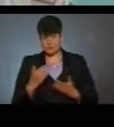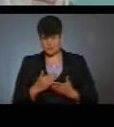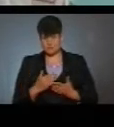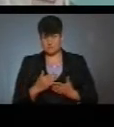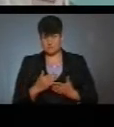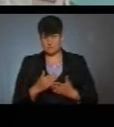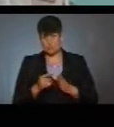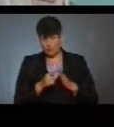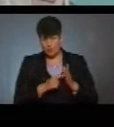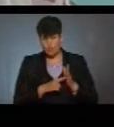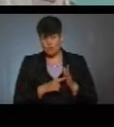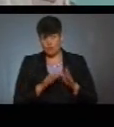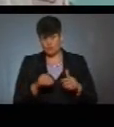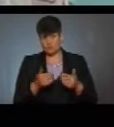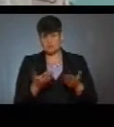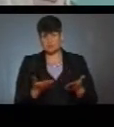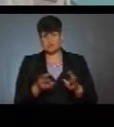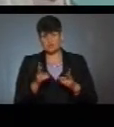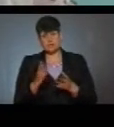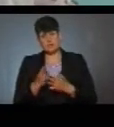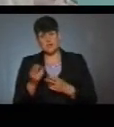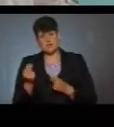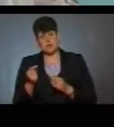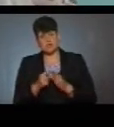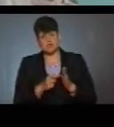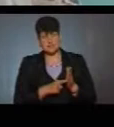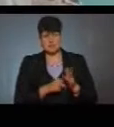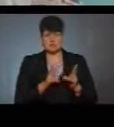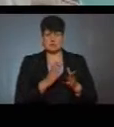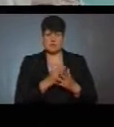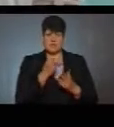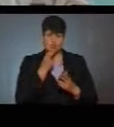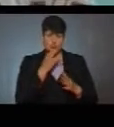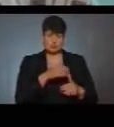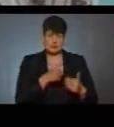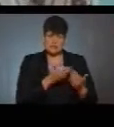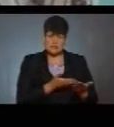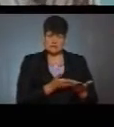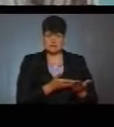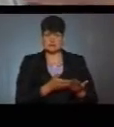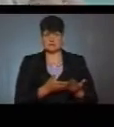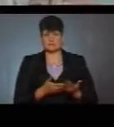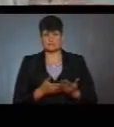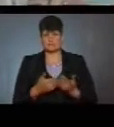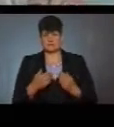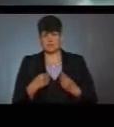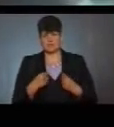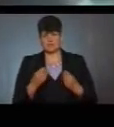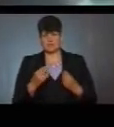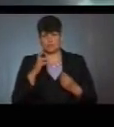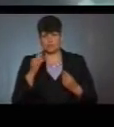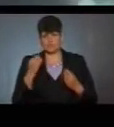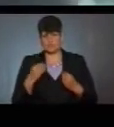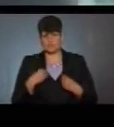десь поділися тим з кимось. Хтось має гроші ділиться, хтось має продукти ділиться. Мені Бог наділив здоров'я. А чого ж